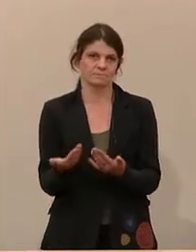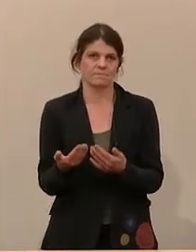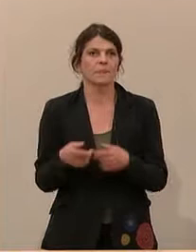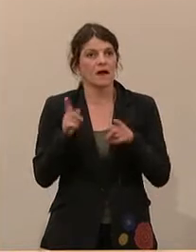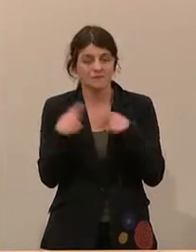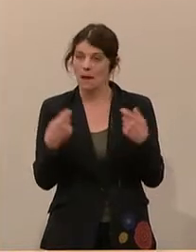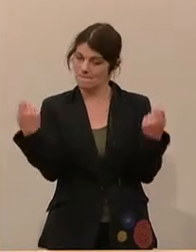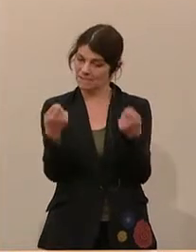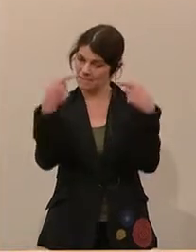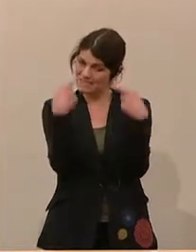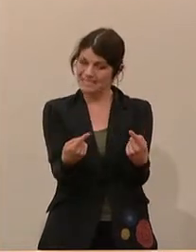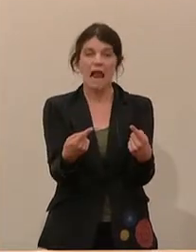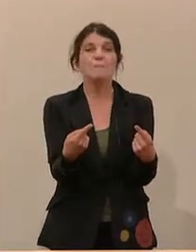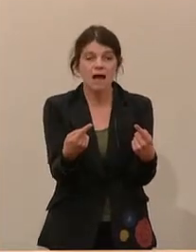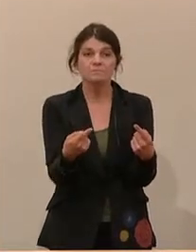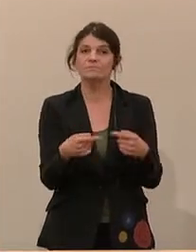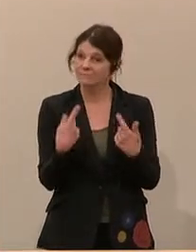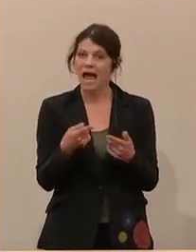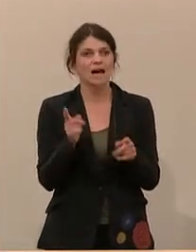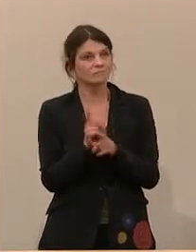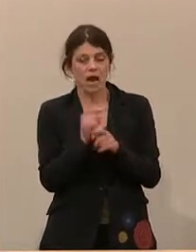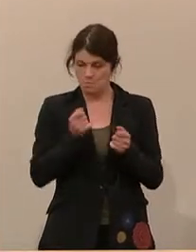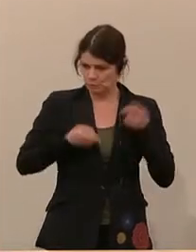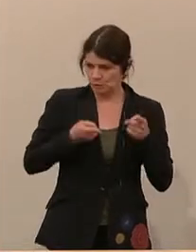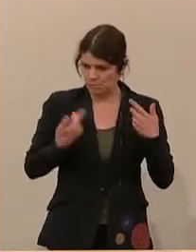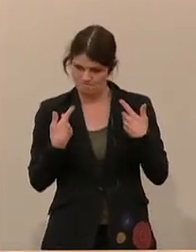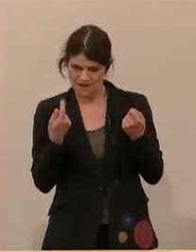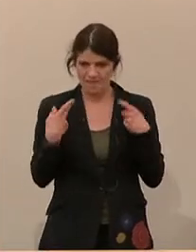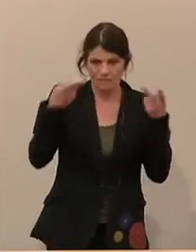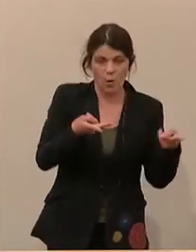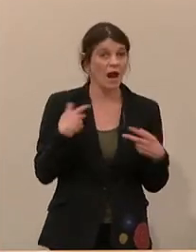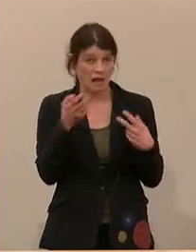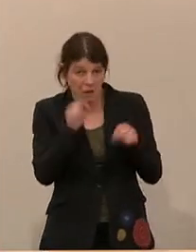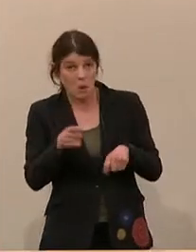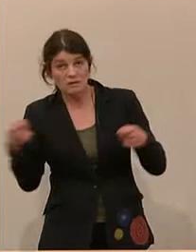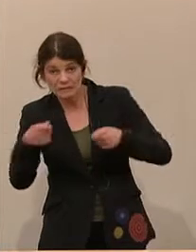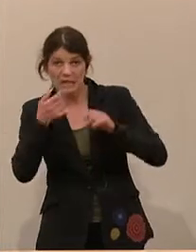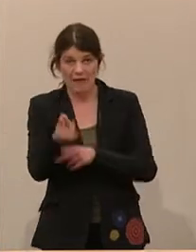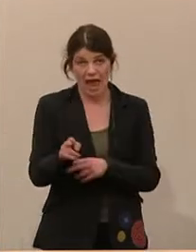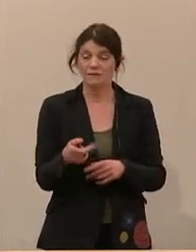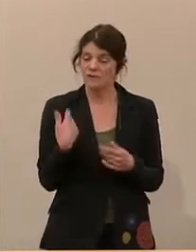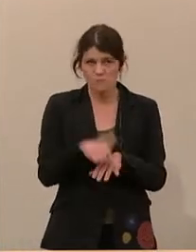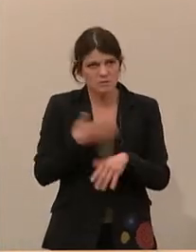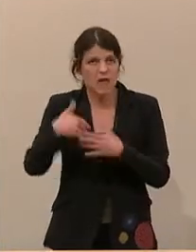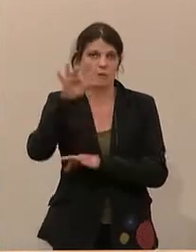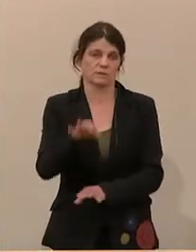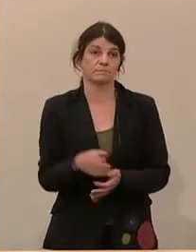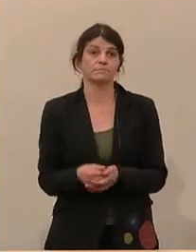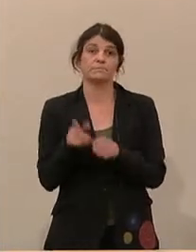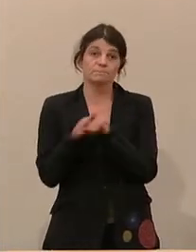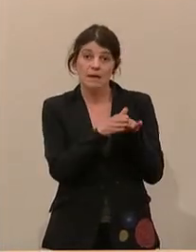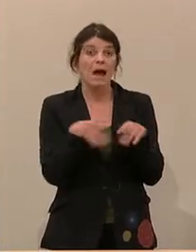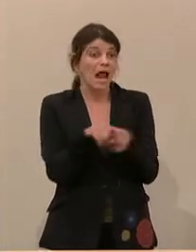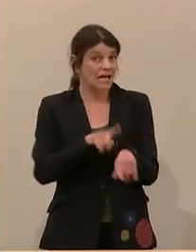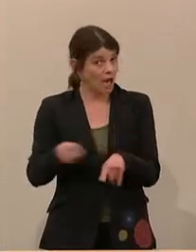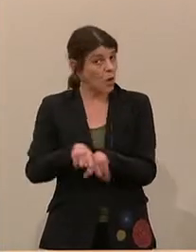sie Betriebe selbst damit bestimmen können, was sie machen und was sie damit investieren können. Gleichzeitig ist es aber